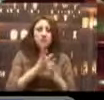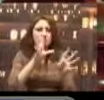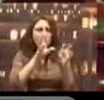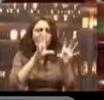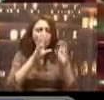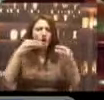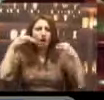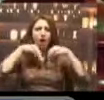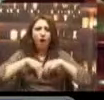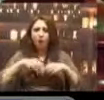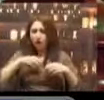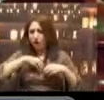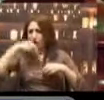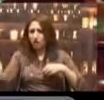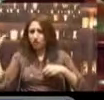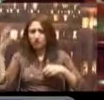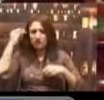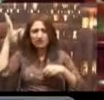او